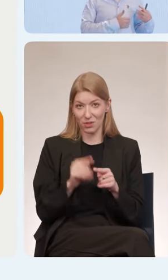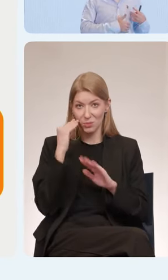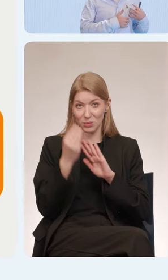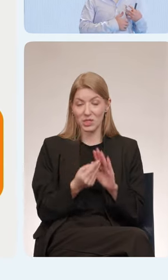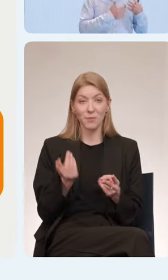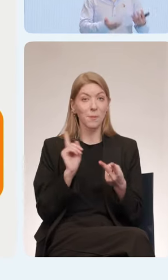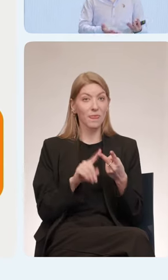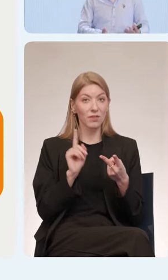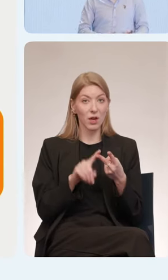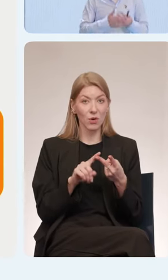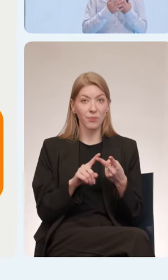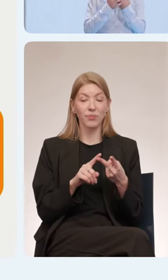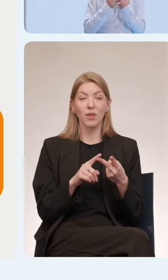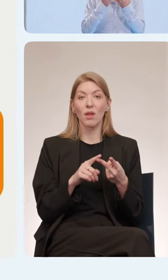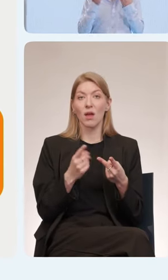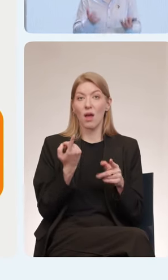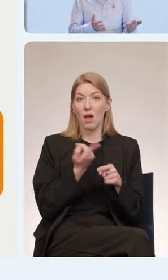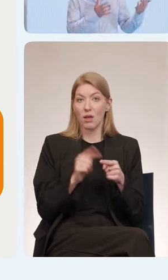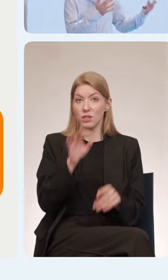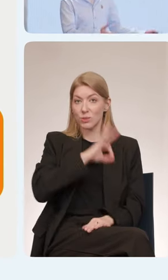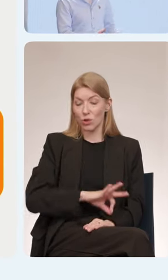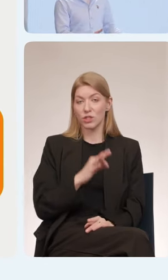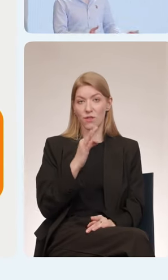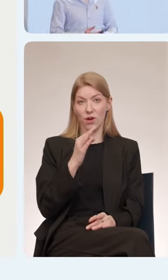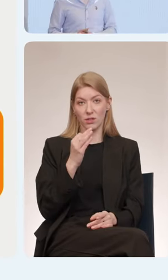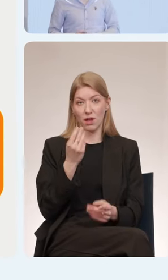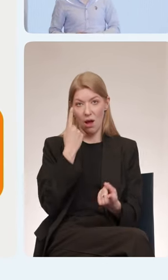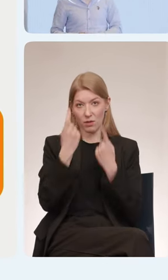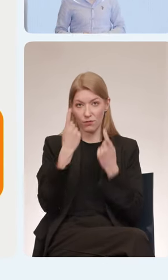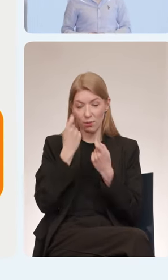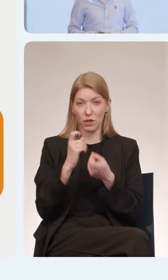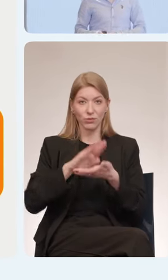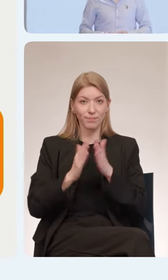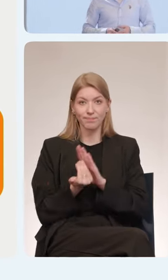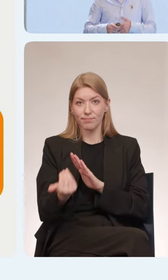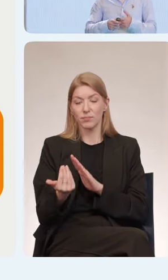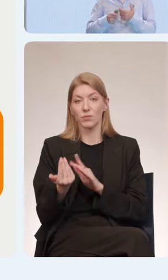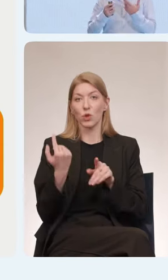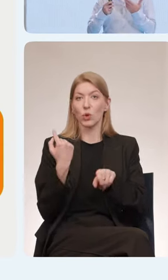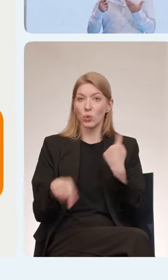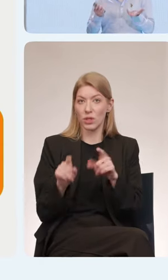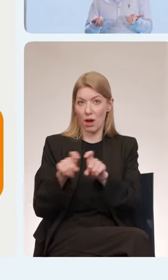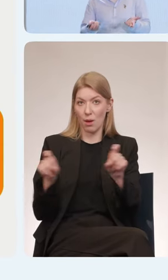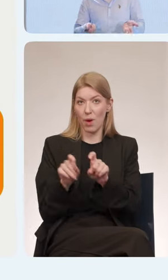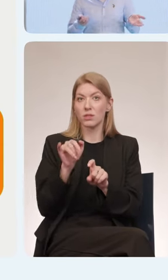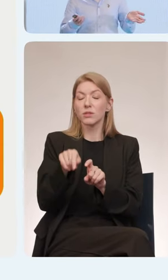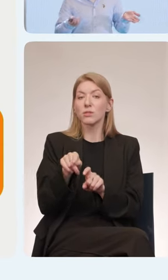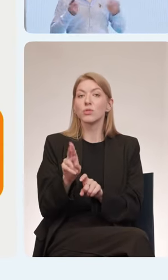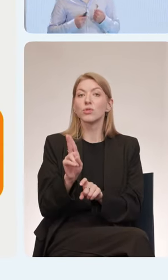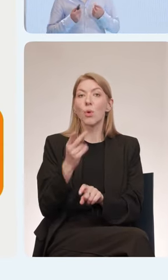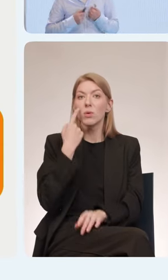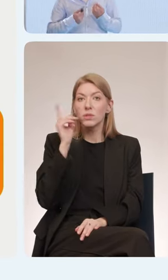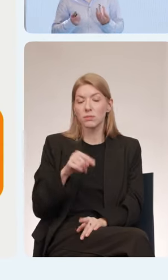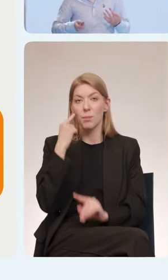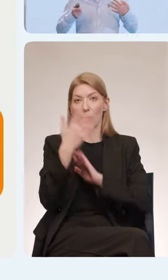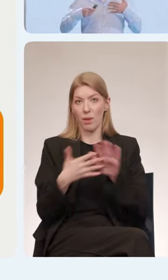такой контент непосредственно от партнеров, от фондов, других некоммерческих организаций, которые в этом что-то понимают, в